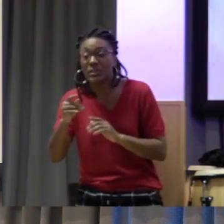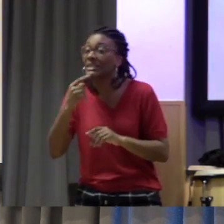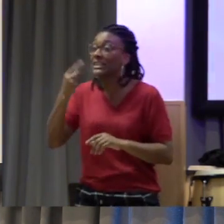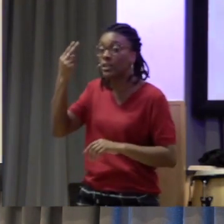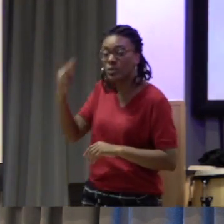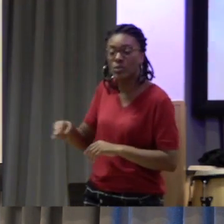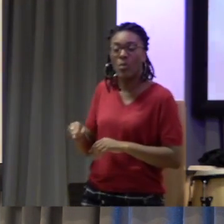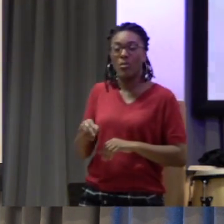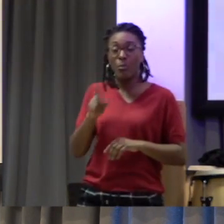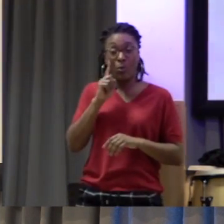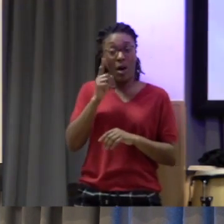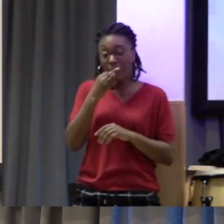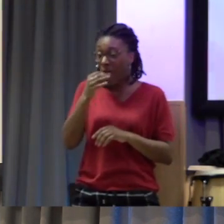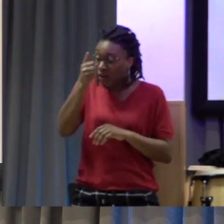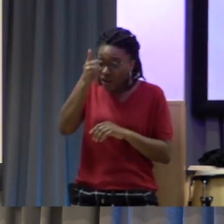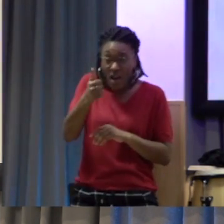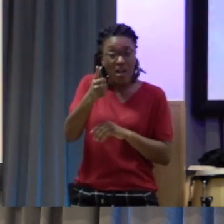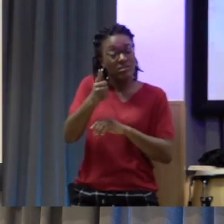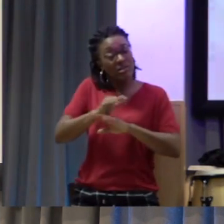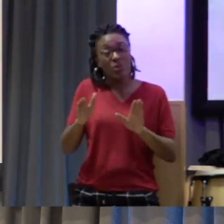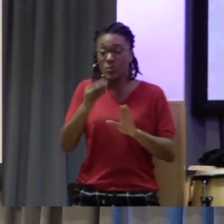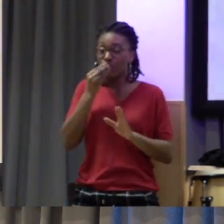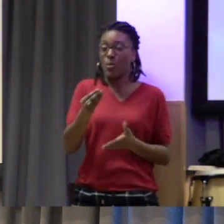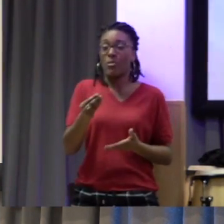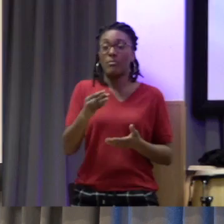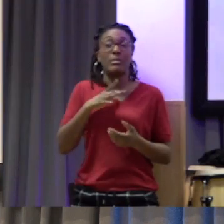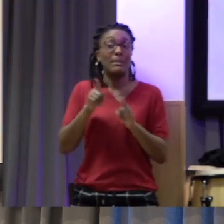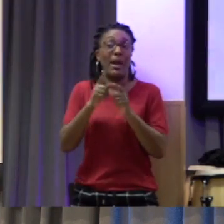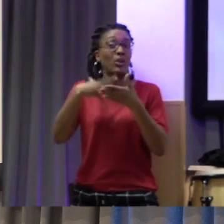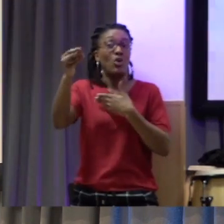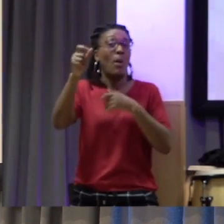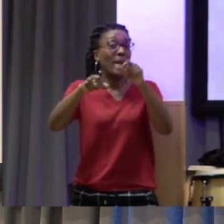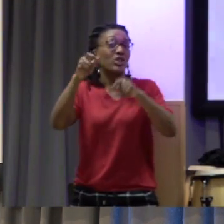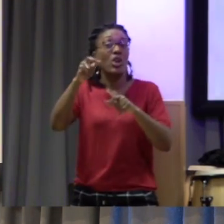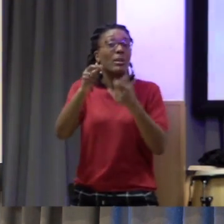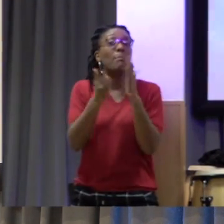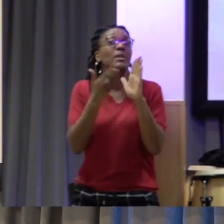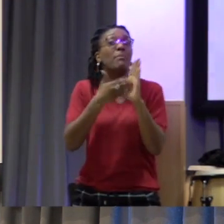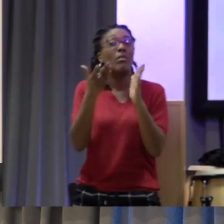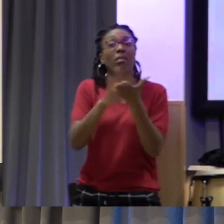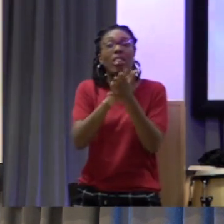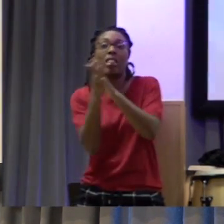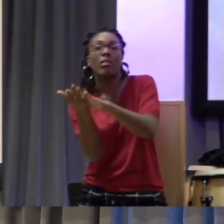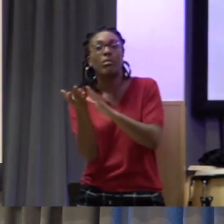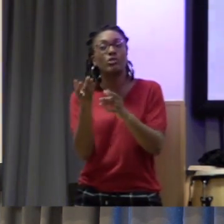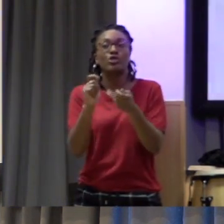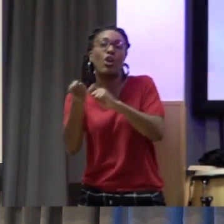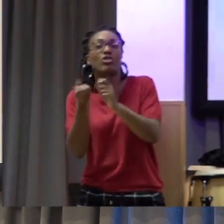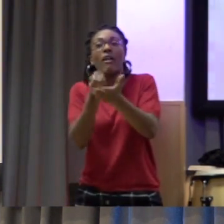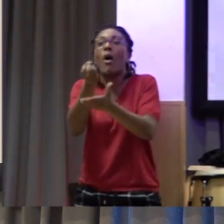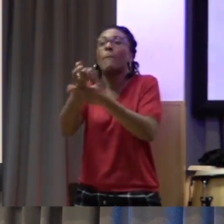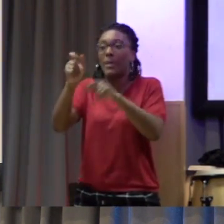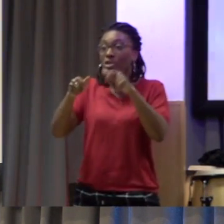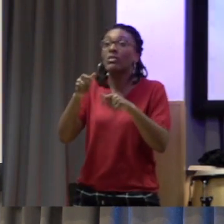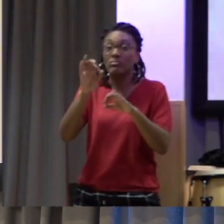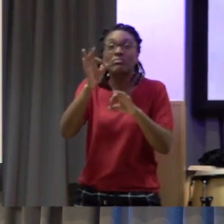d'autres évangiles et il y en a qui disent oui à cet évangile. Ils tournent le dos à l'évangile que le Christ est